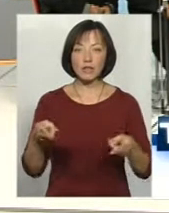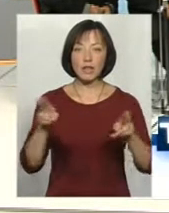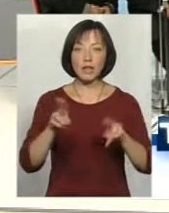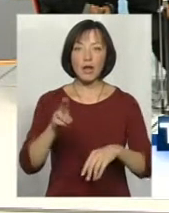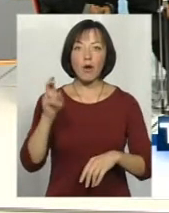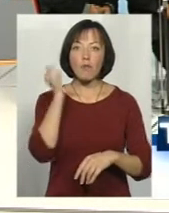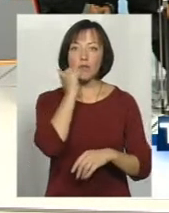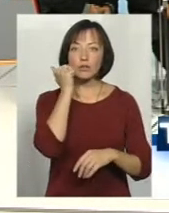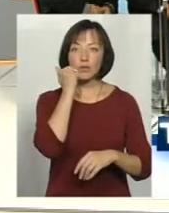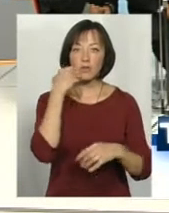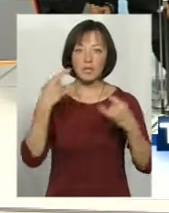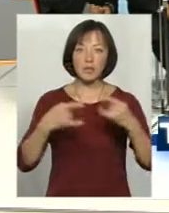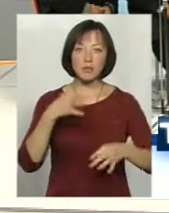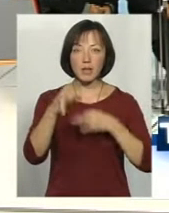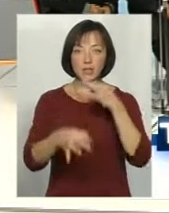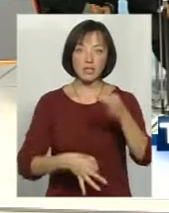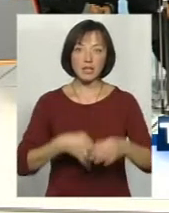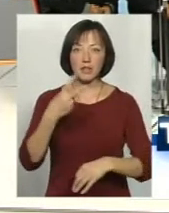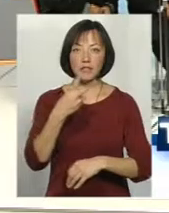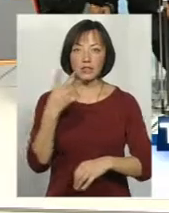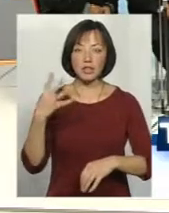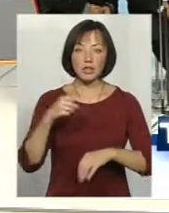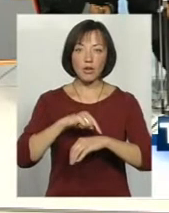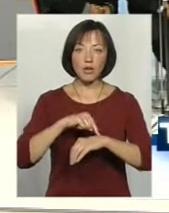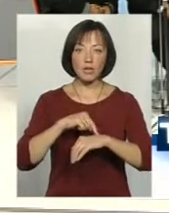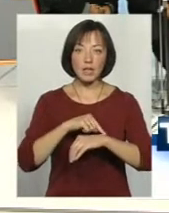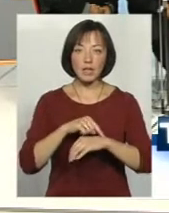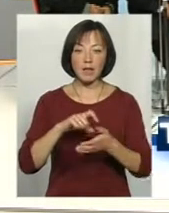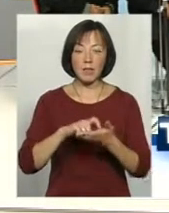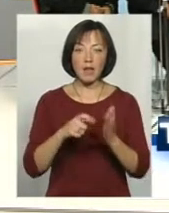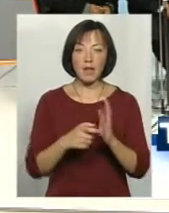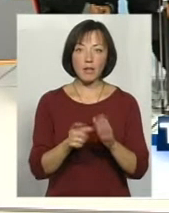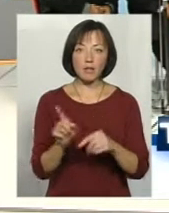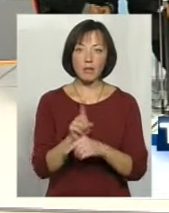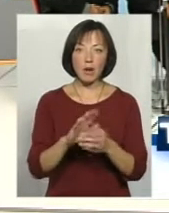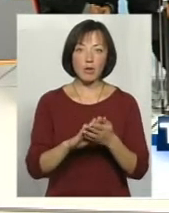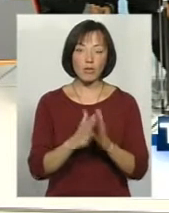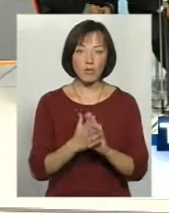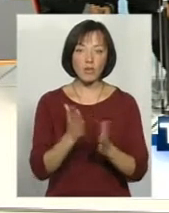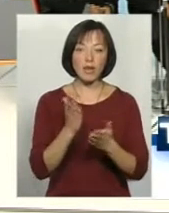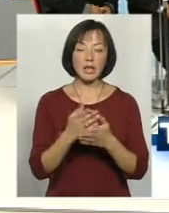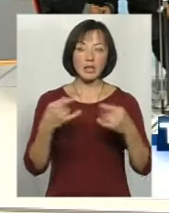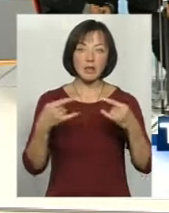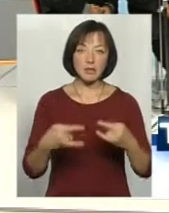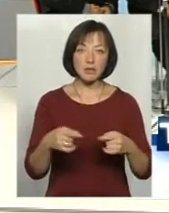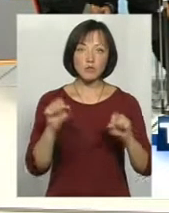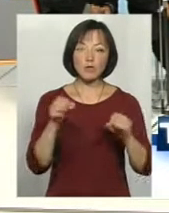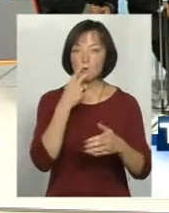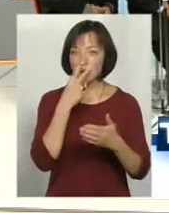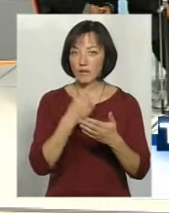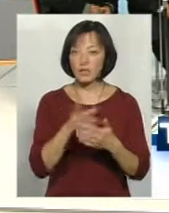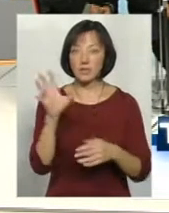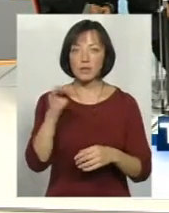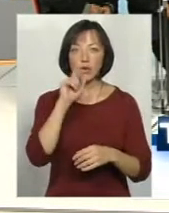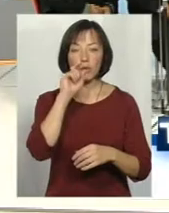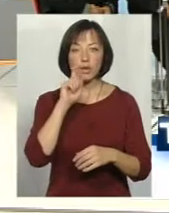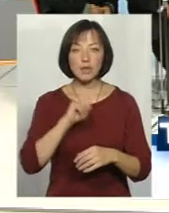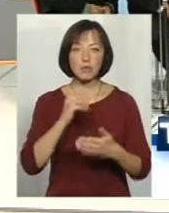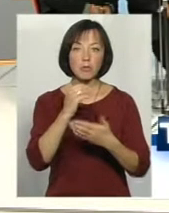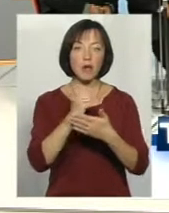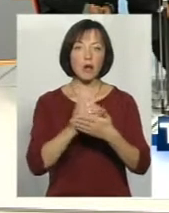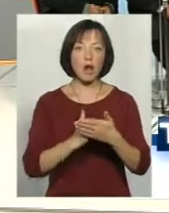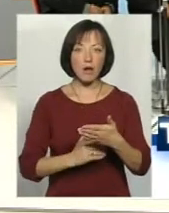шурує 24 години, і ця людина попадає в палату, де нормальні умови, де є телевізор, де ми можемо подивитися всі українські